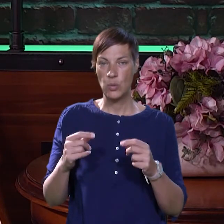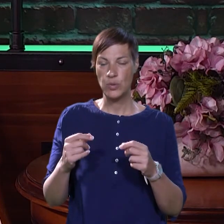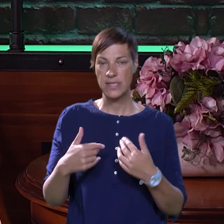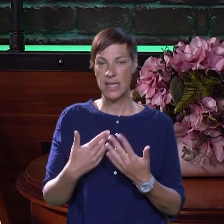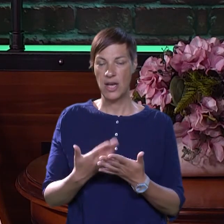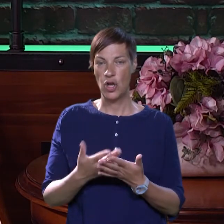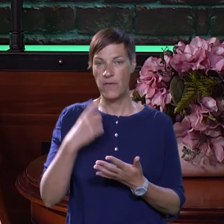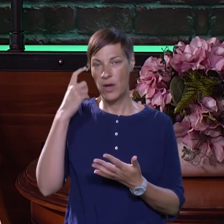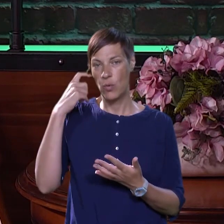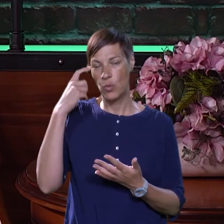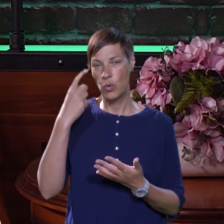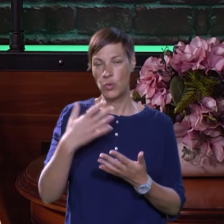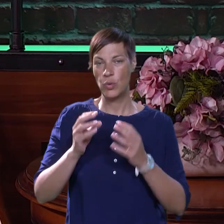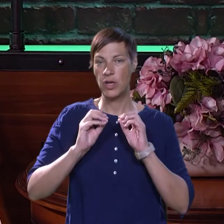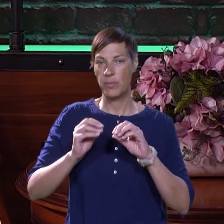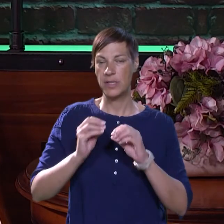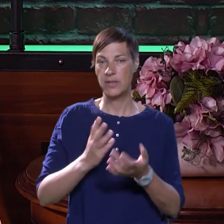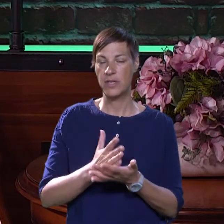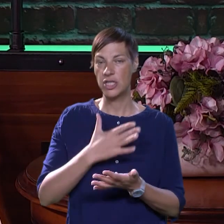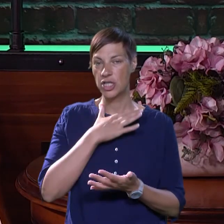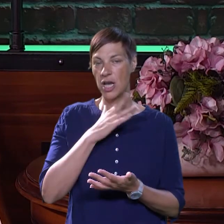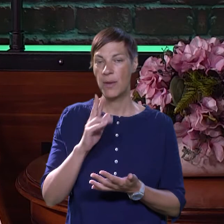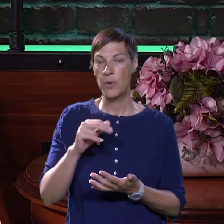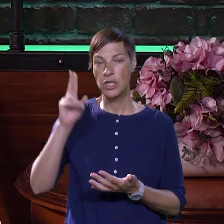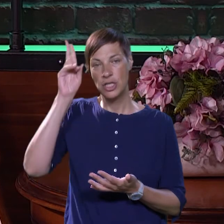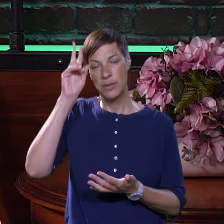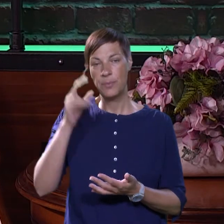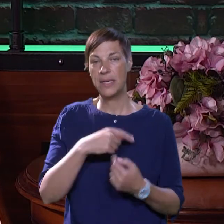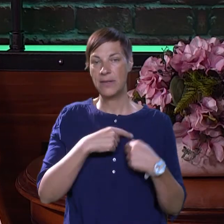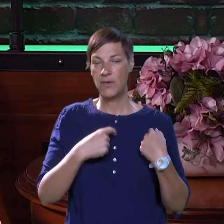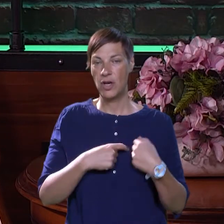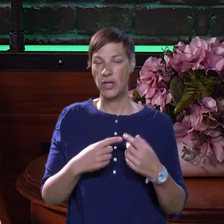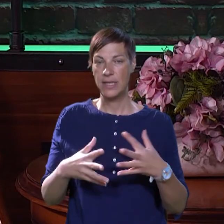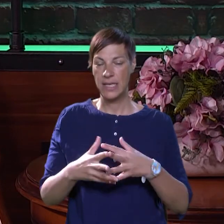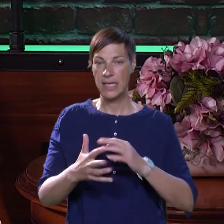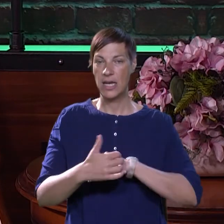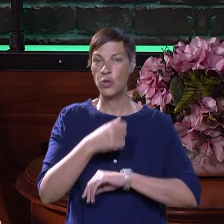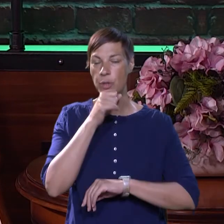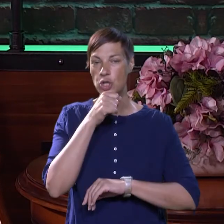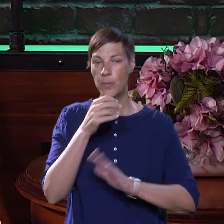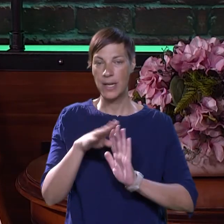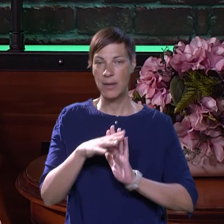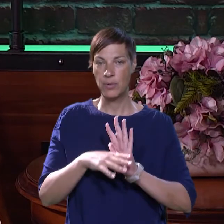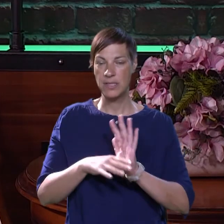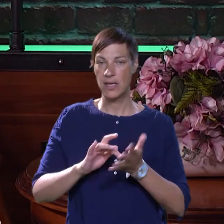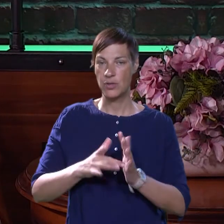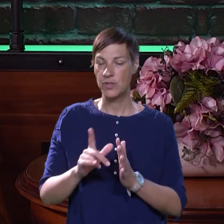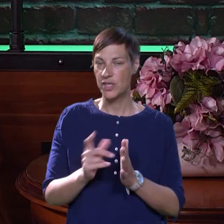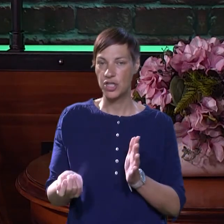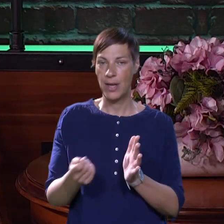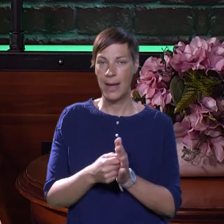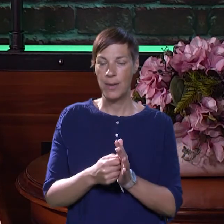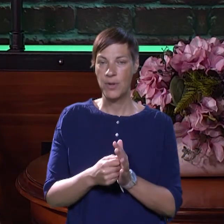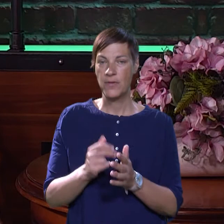dakle ustanove u kulturi i obrazovanju, svaka škola može biti volonter, čak i grad Dubrovnik može biti ili županija po zakonu. Dakle, sve što je